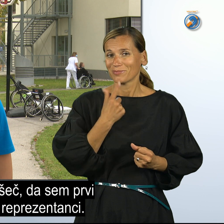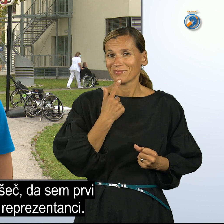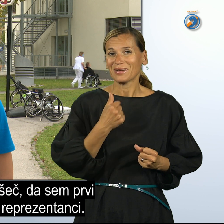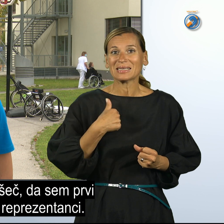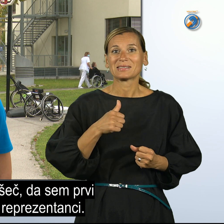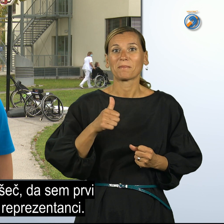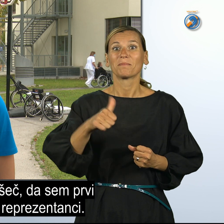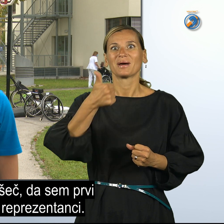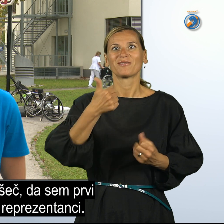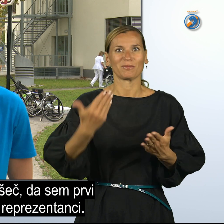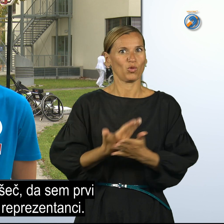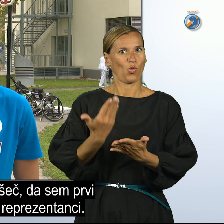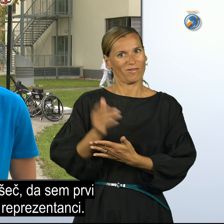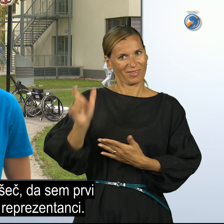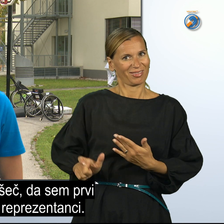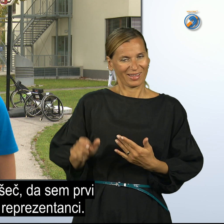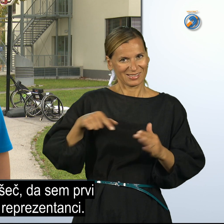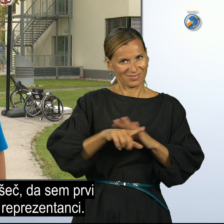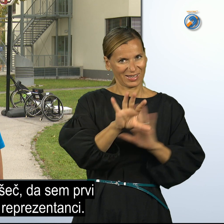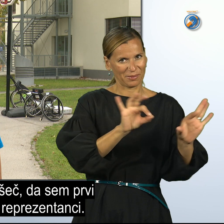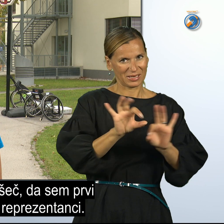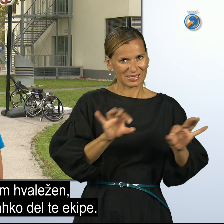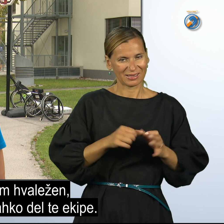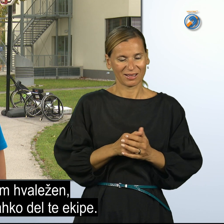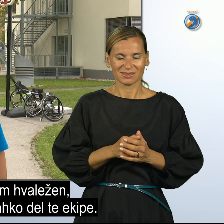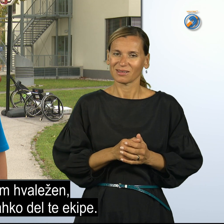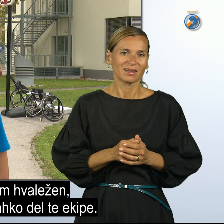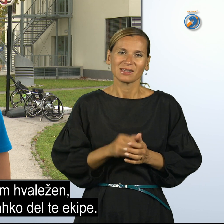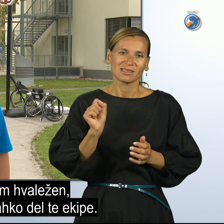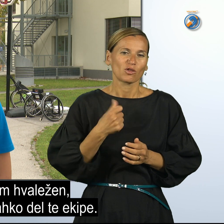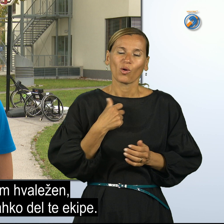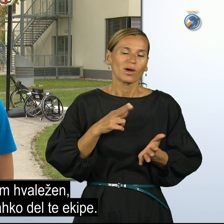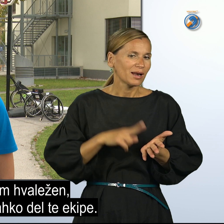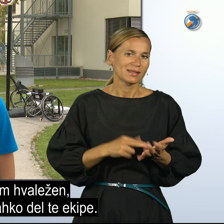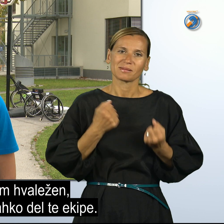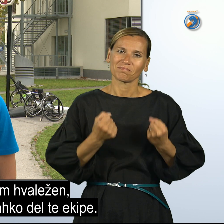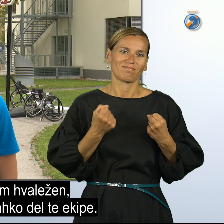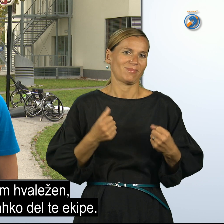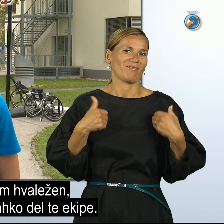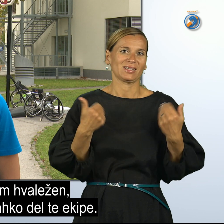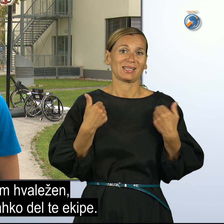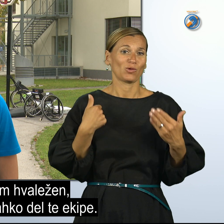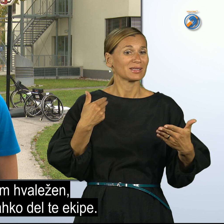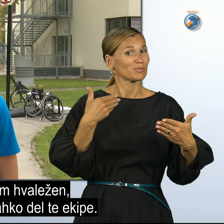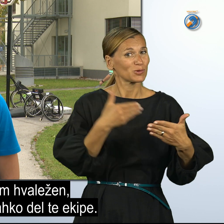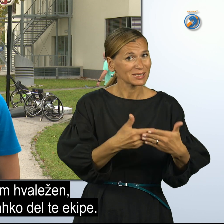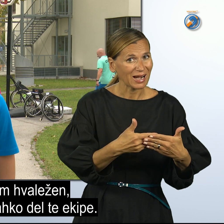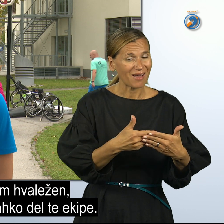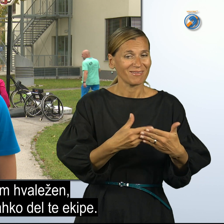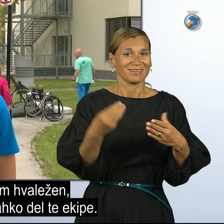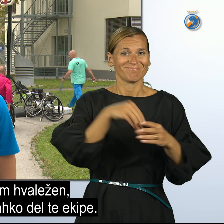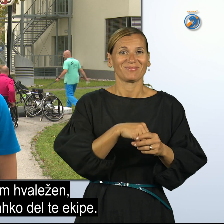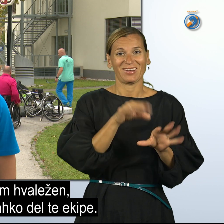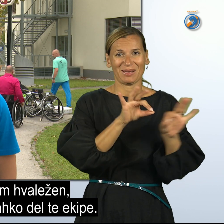Všeč, da sem prvi debitant v reprezentanci. Jaz sem zelo vesel, da sem jaz lahko pristopil za